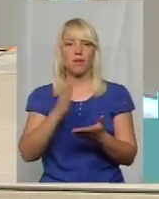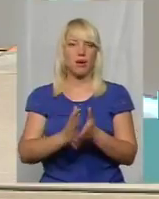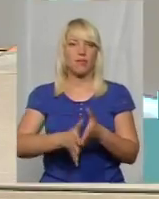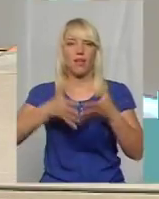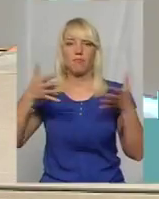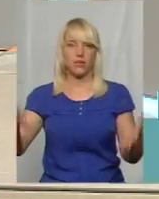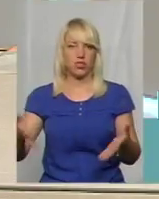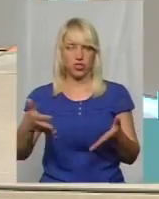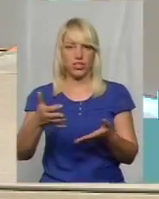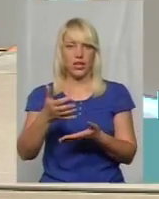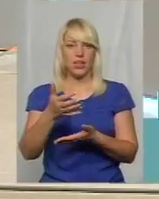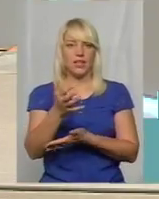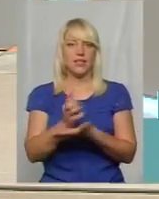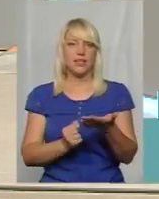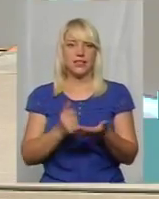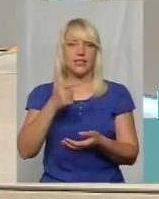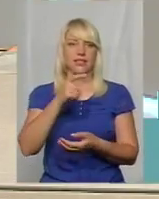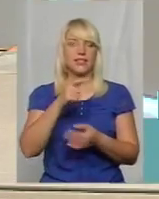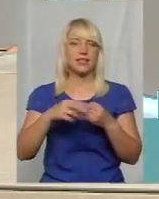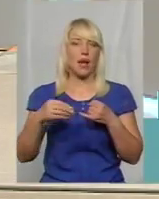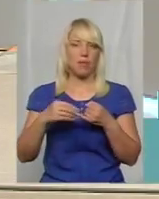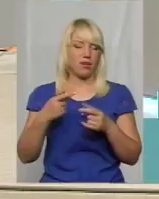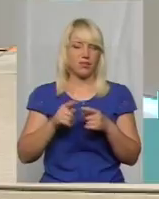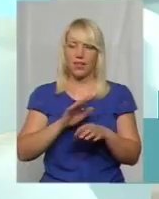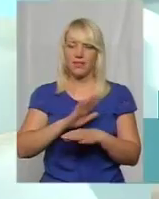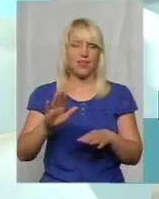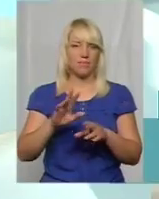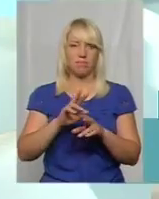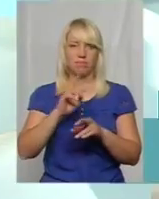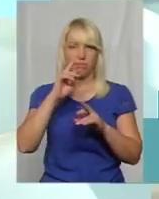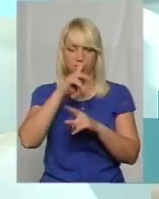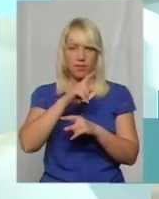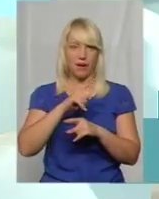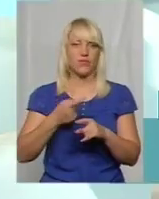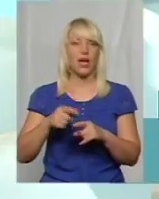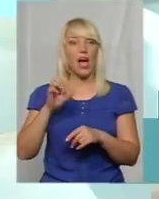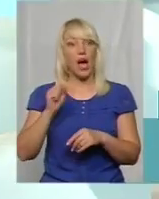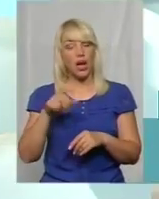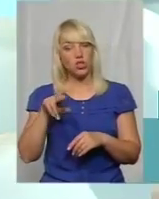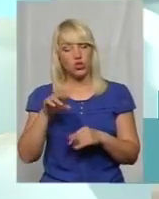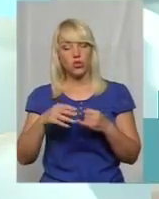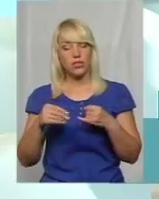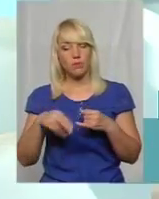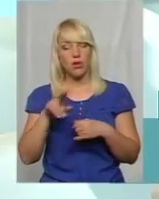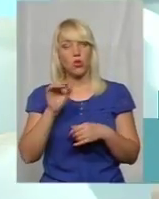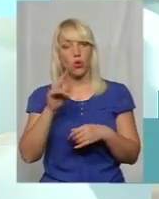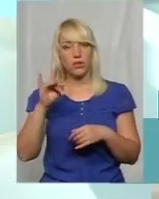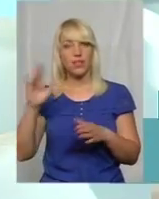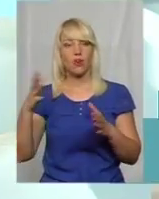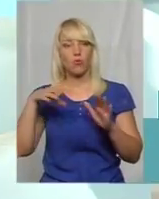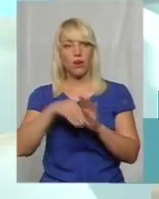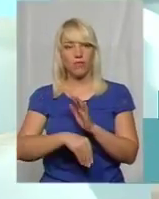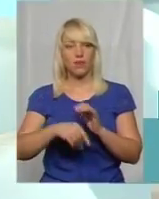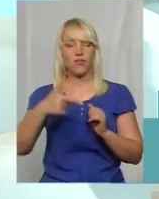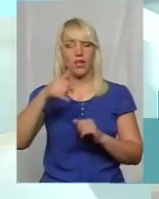землі. Це не є правда. А стосовно земельної доктрини, яку, скажімо, впровадив Герега в